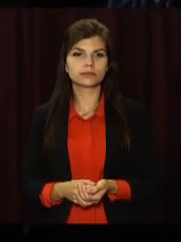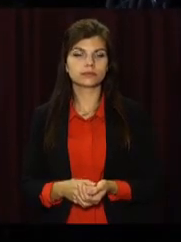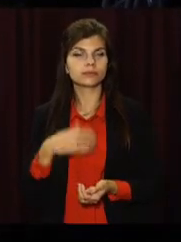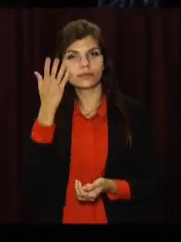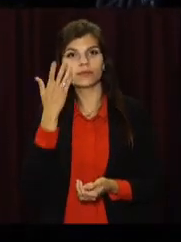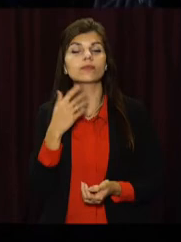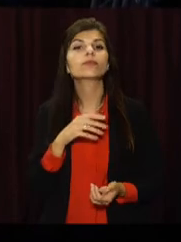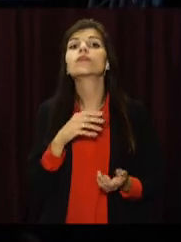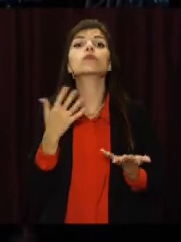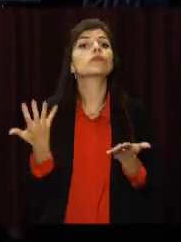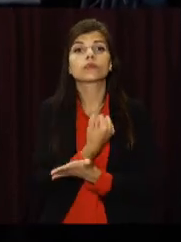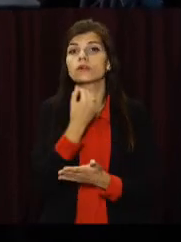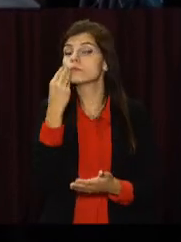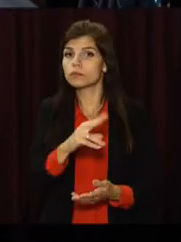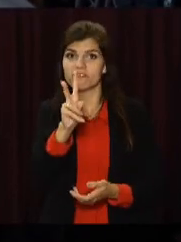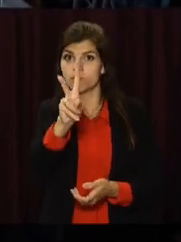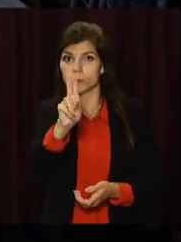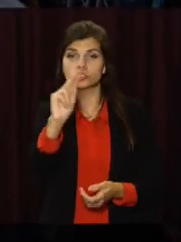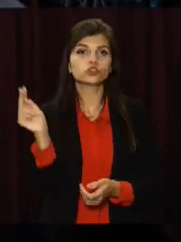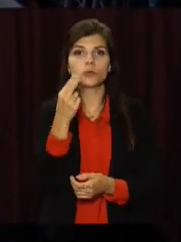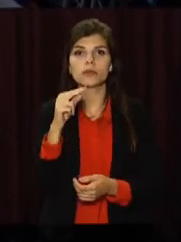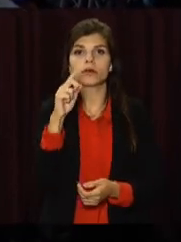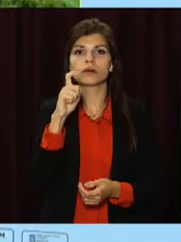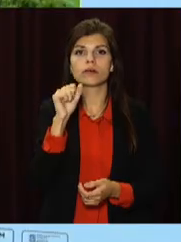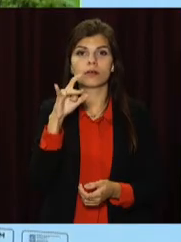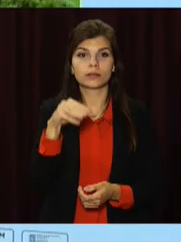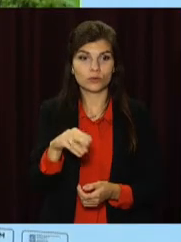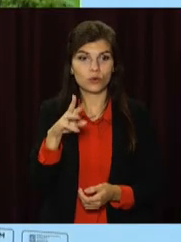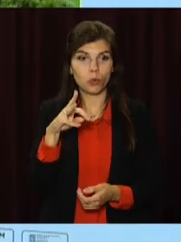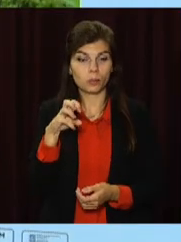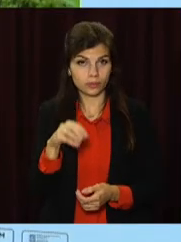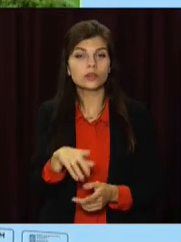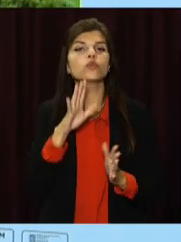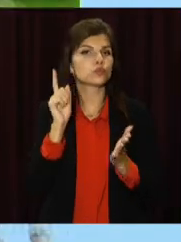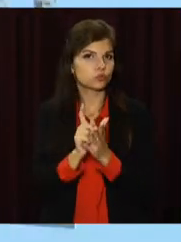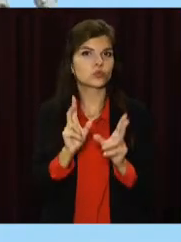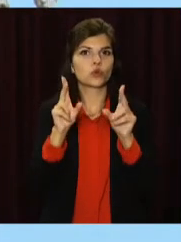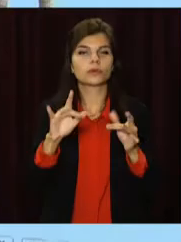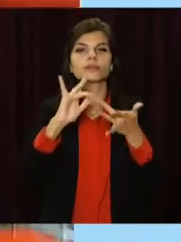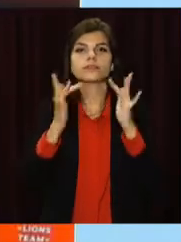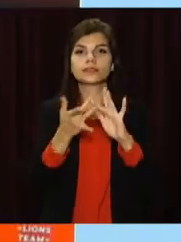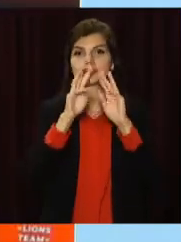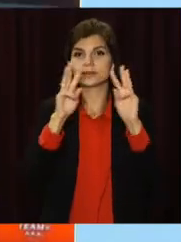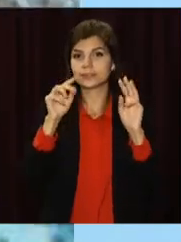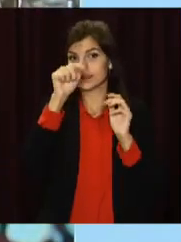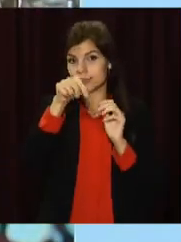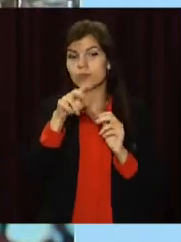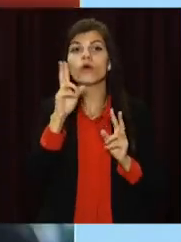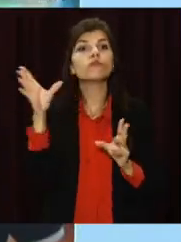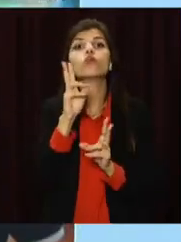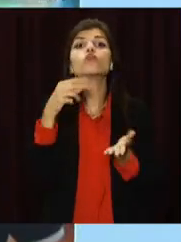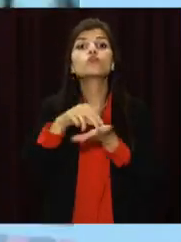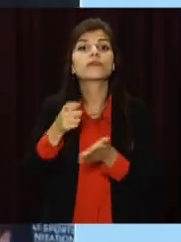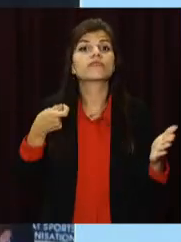Коли визначиться найкраща пара бійців чемпіонату «Хардкомбат», організатори пообіцяли озвучити на сторінках соцмереж. Для всіх, хто придбав